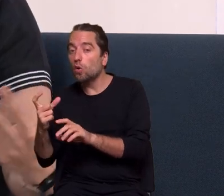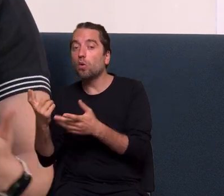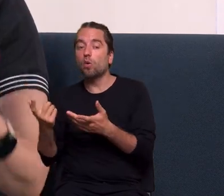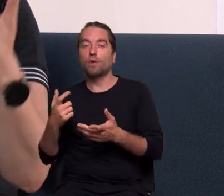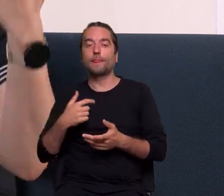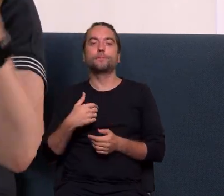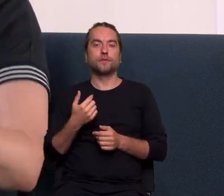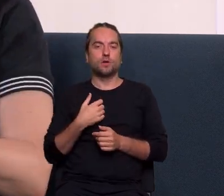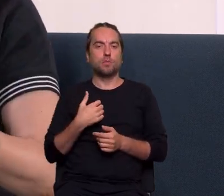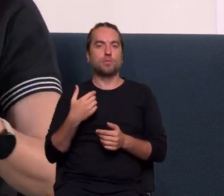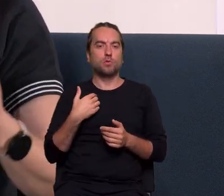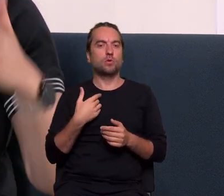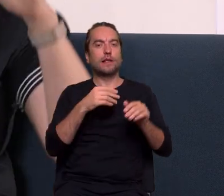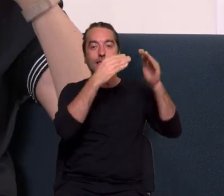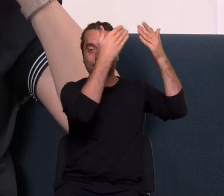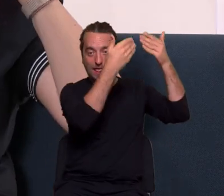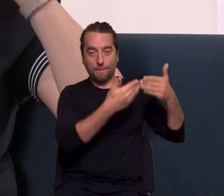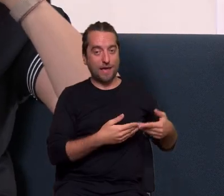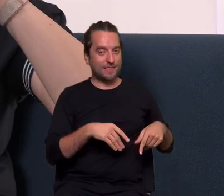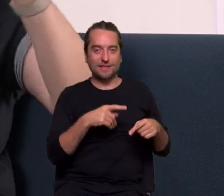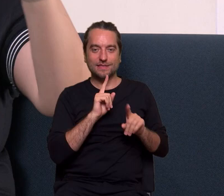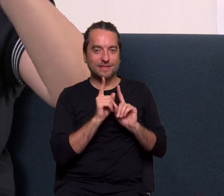tradycyjna okolica, to nie o tapetach właśnie, ale o